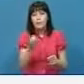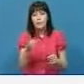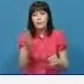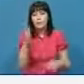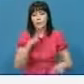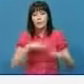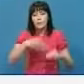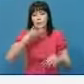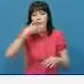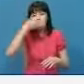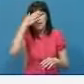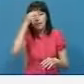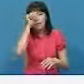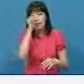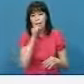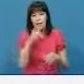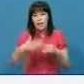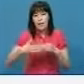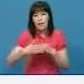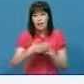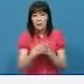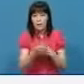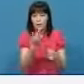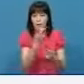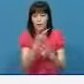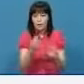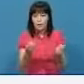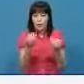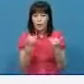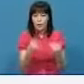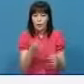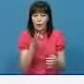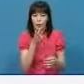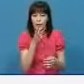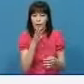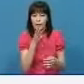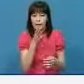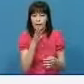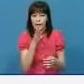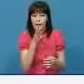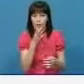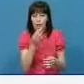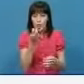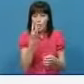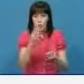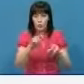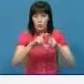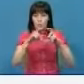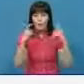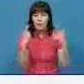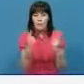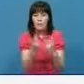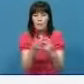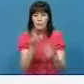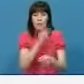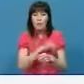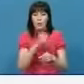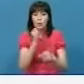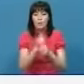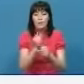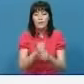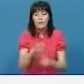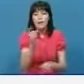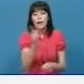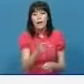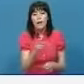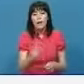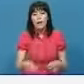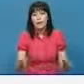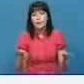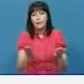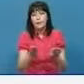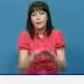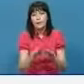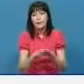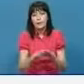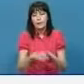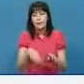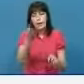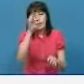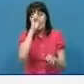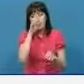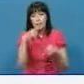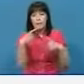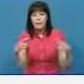маусым ашылғанын хабарлайды. Бүгінгі таңда үш бассейн жұмыс істеуде. Қала халқымен қатар еліміздің